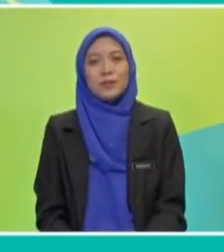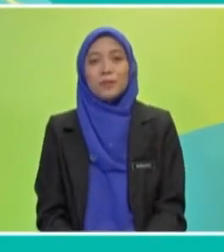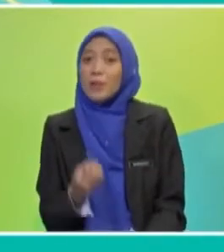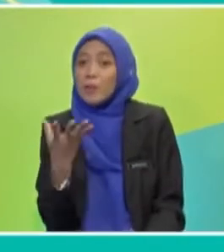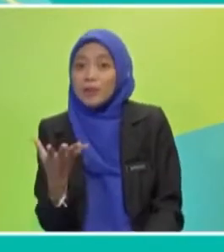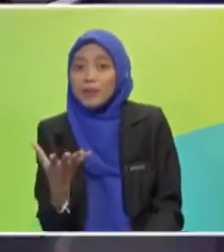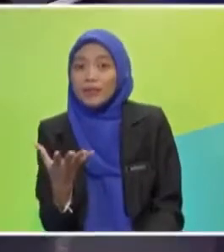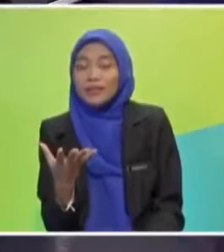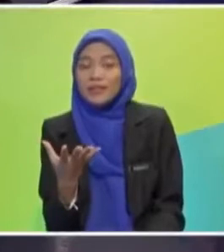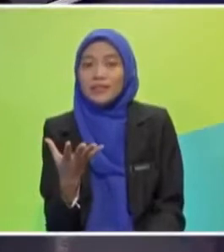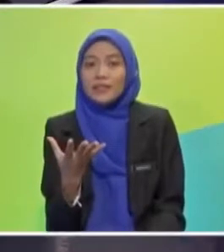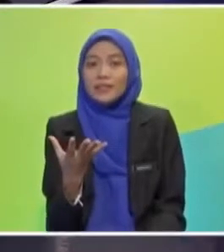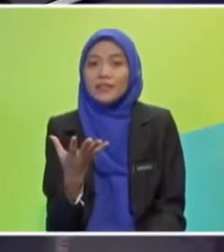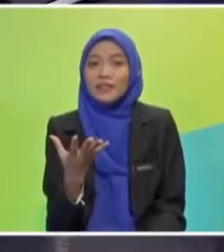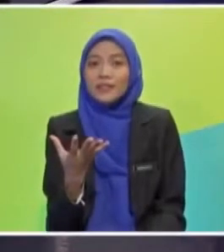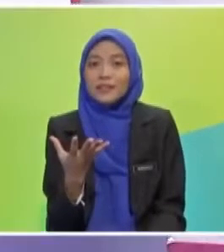Yeah.